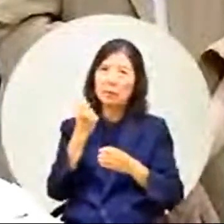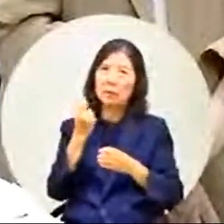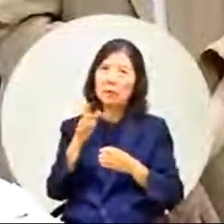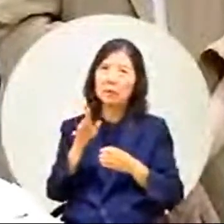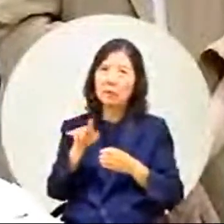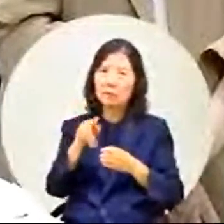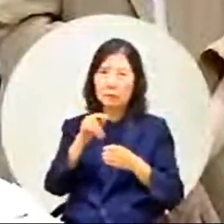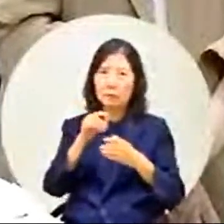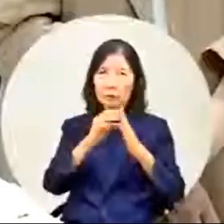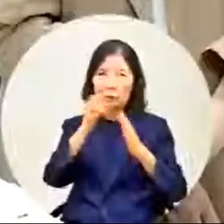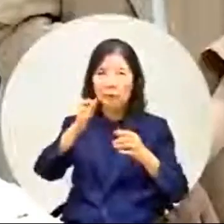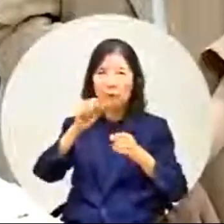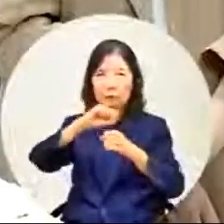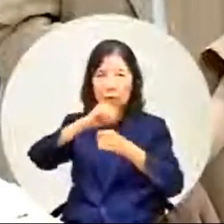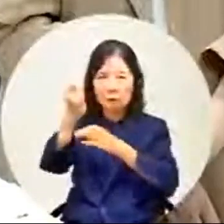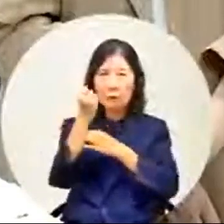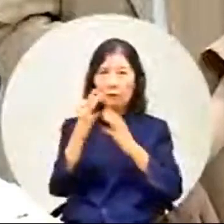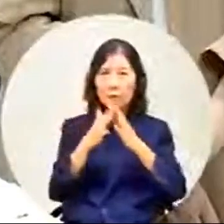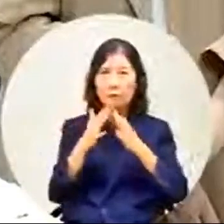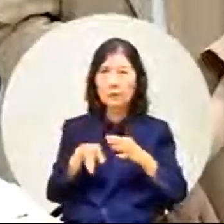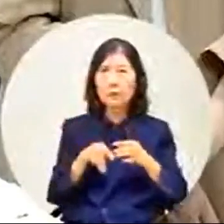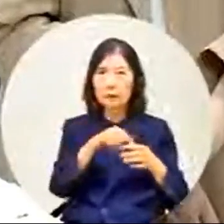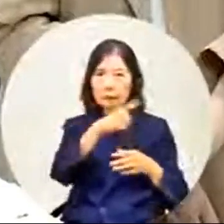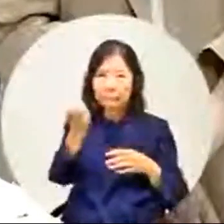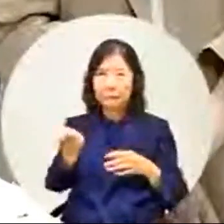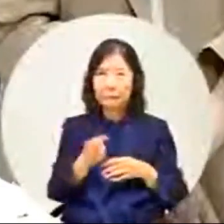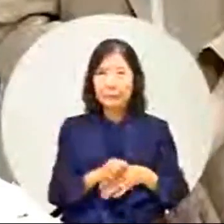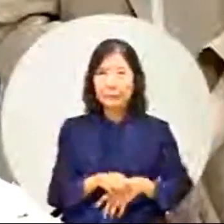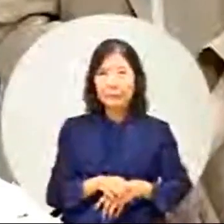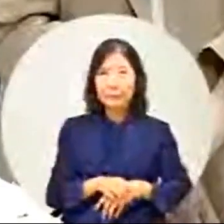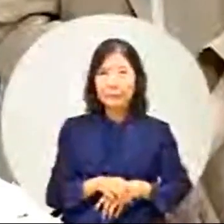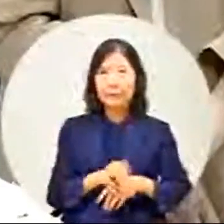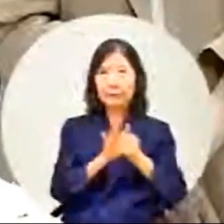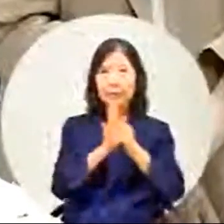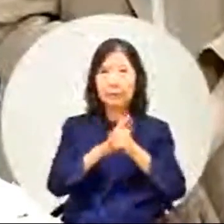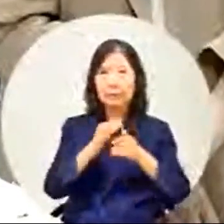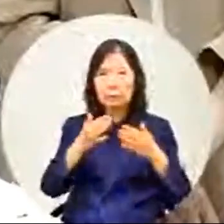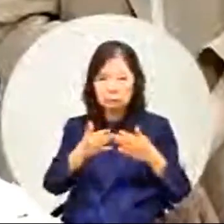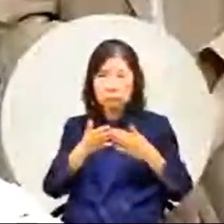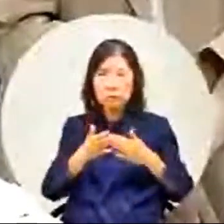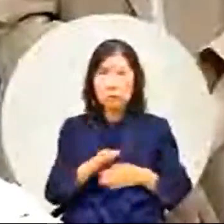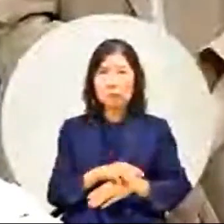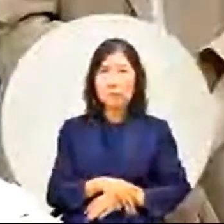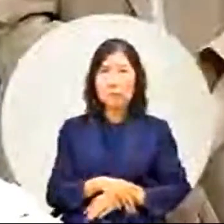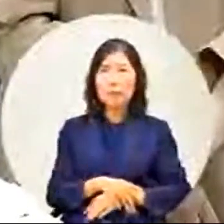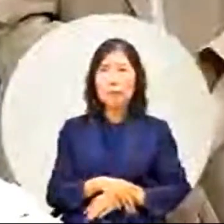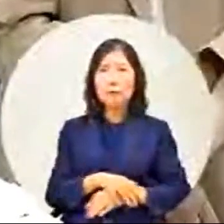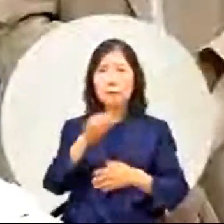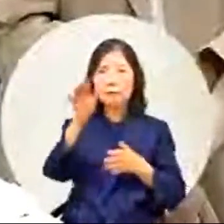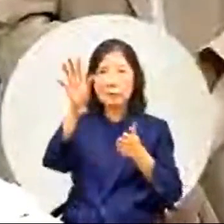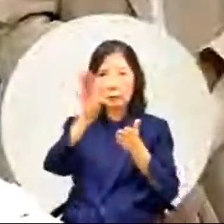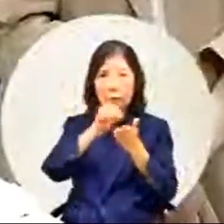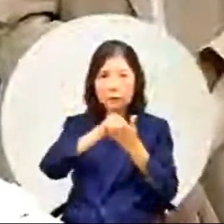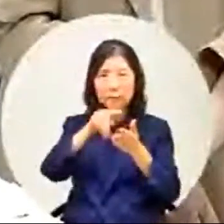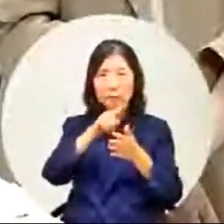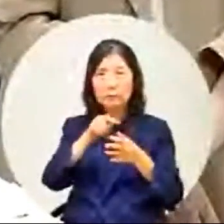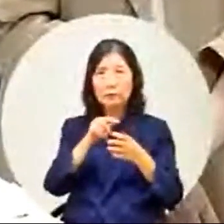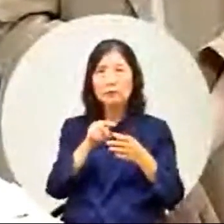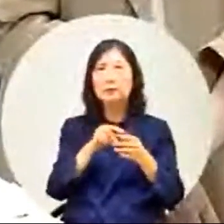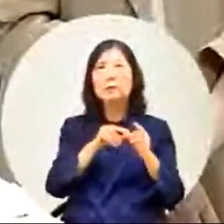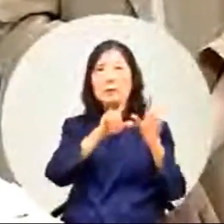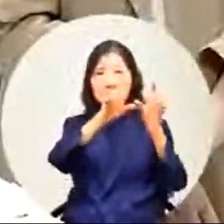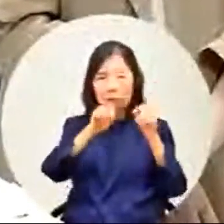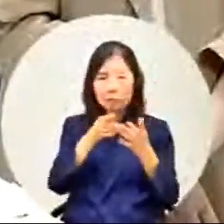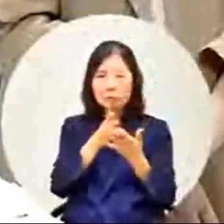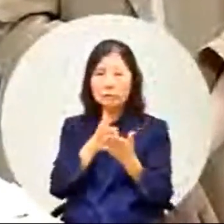好好的加强啊。接下来我帮你把重点截录下来，因为比较小我照念。这